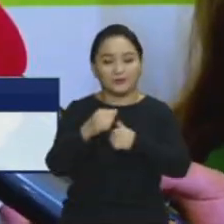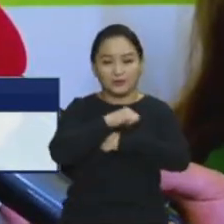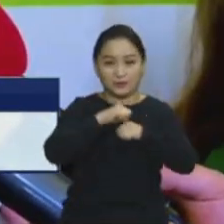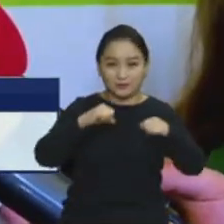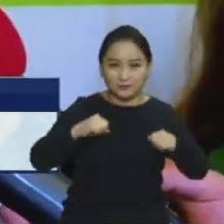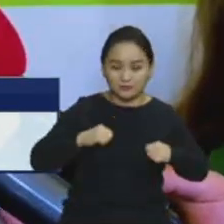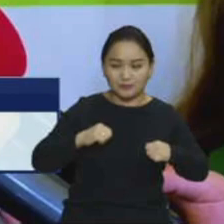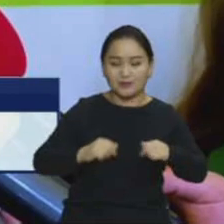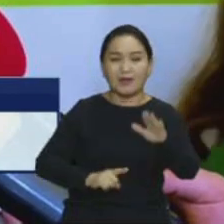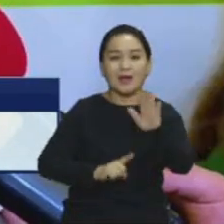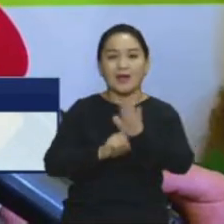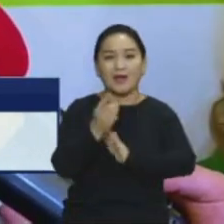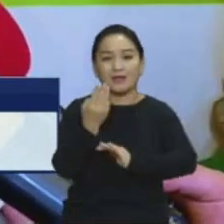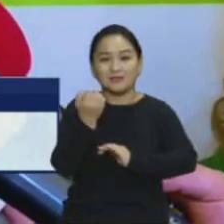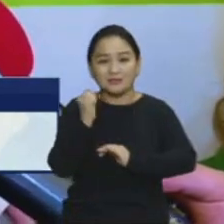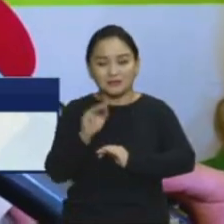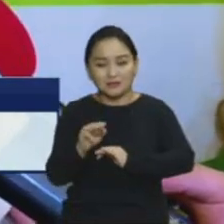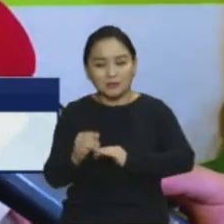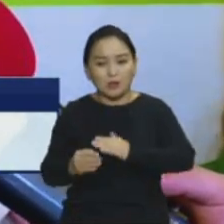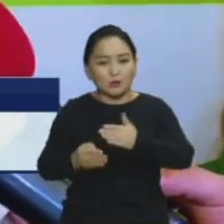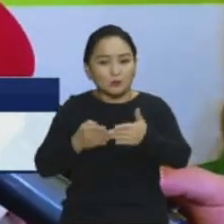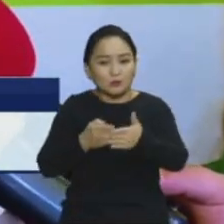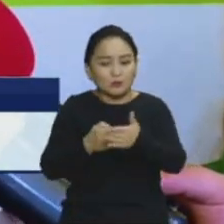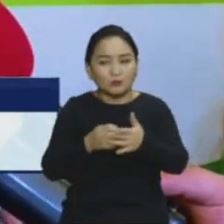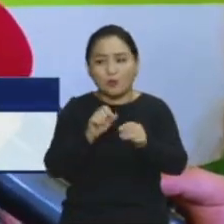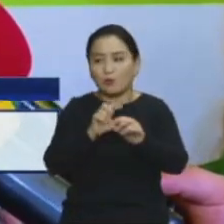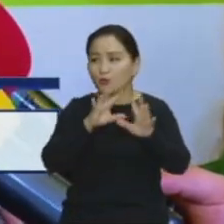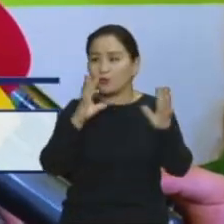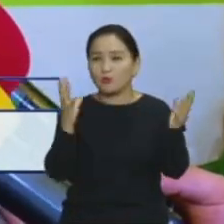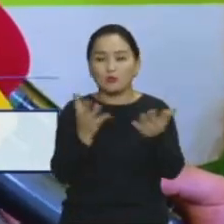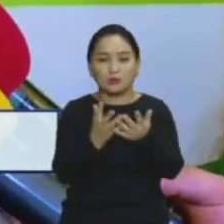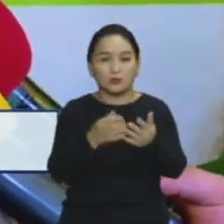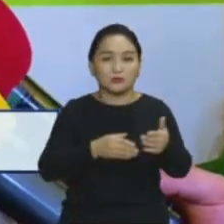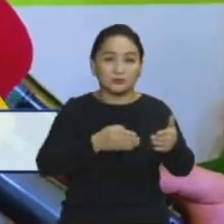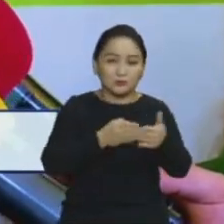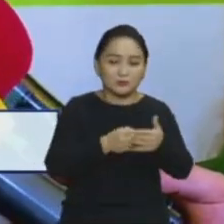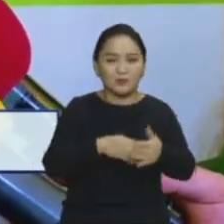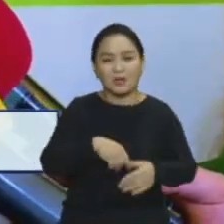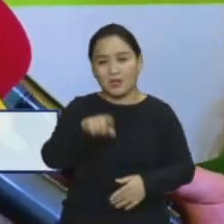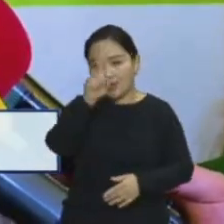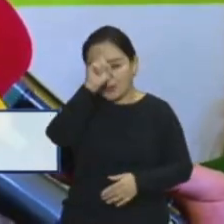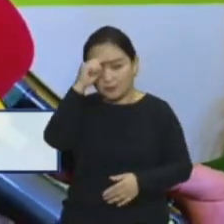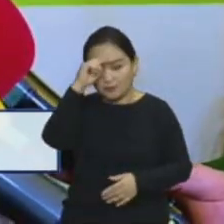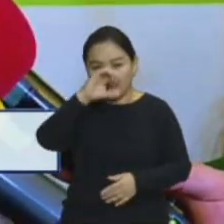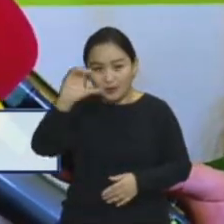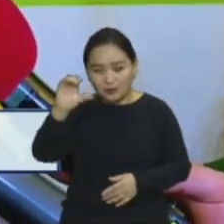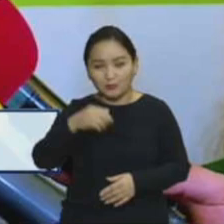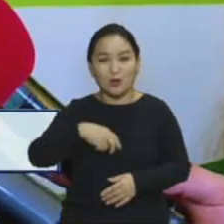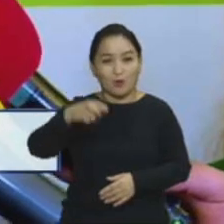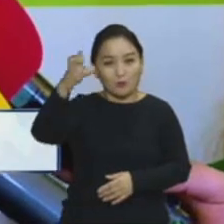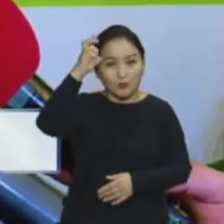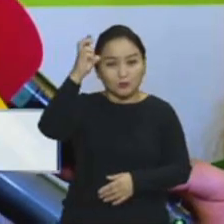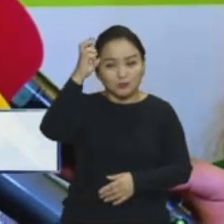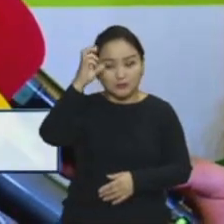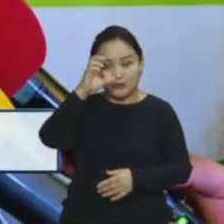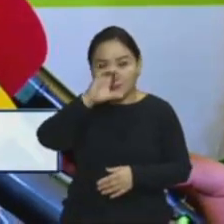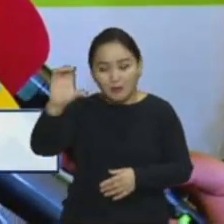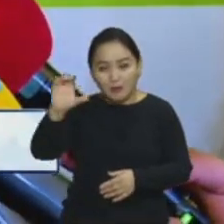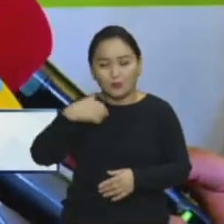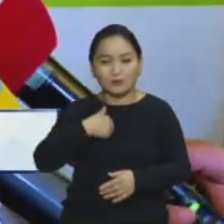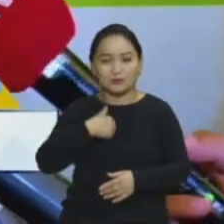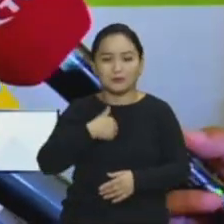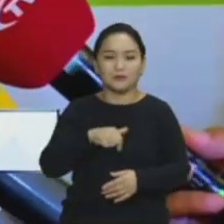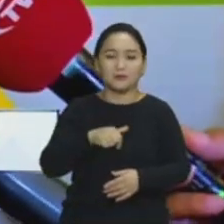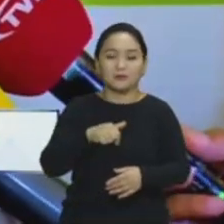шатанд тулгамж байгаа олон нийтэд тулгамж байгаа асуудлууд байдаг. Энэ бол эрүүл мэнд босрлын салбарт анхан шатанд хүндрэлтэй байгаа сургууль цэцэрлэгийн хүртээ юм